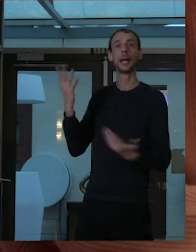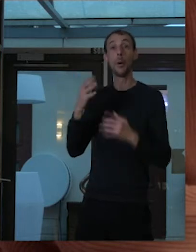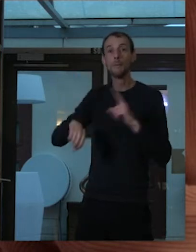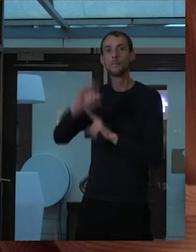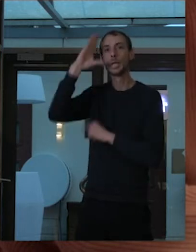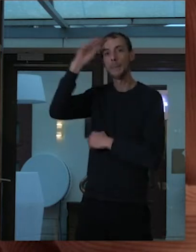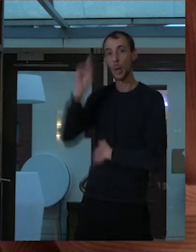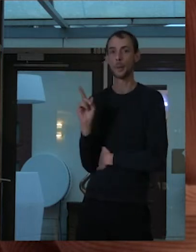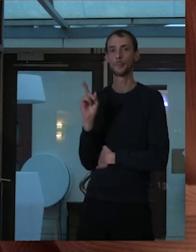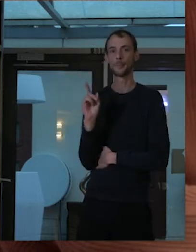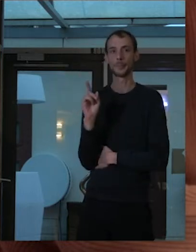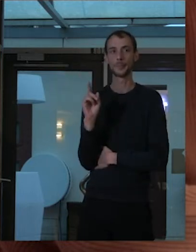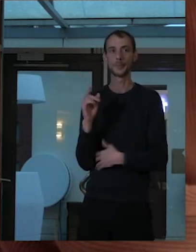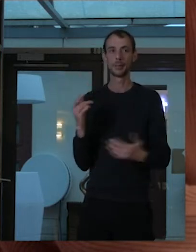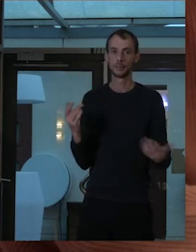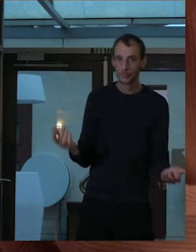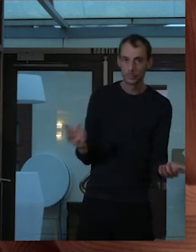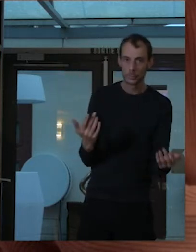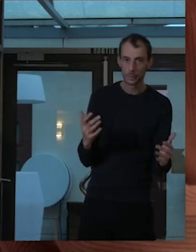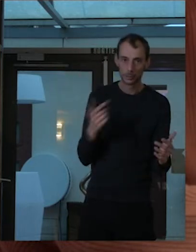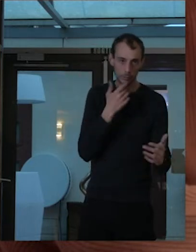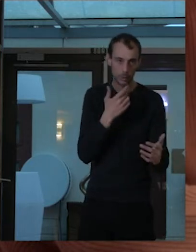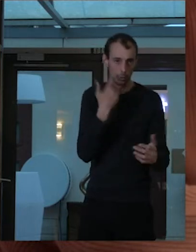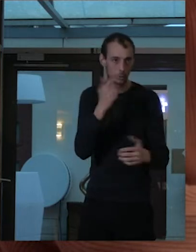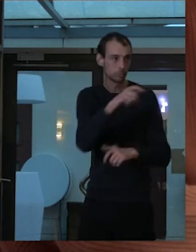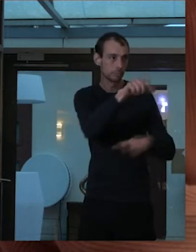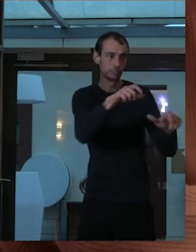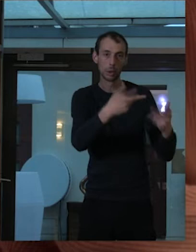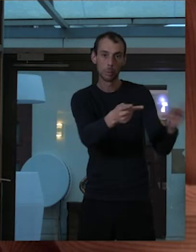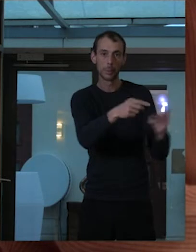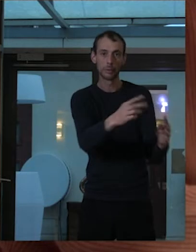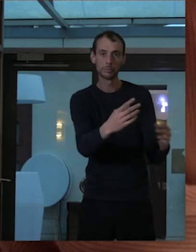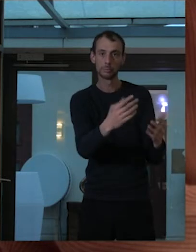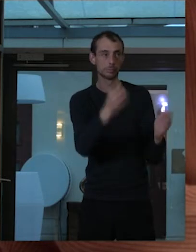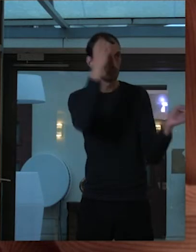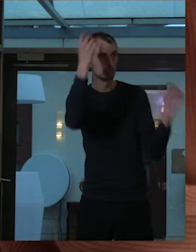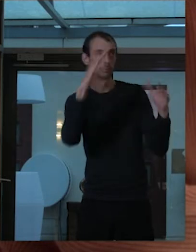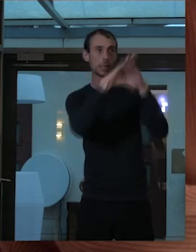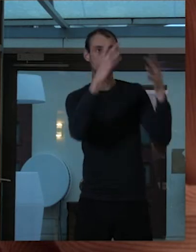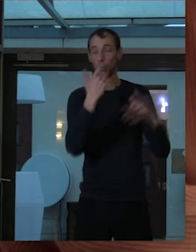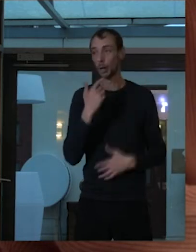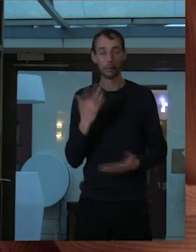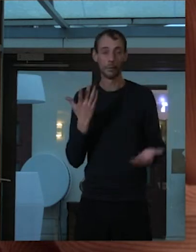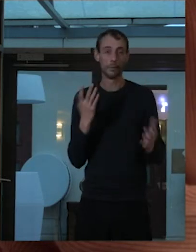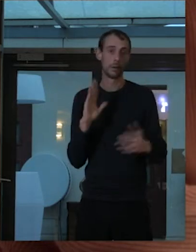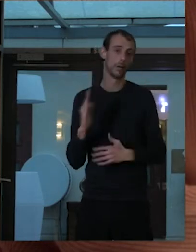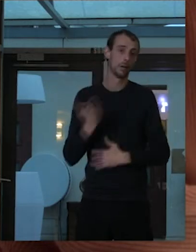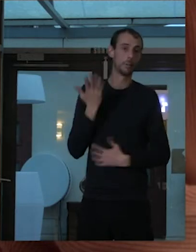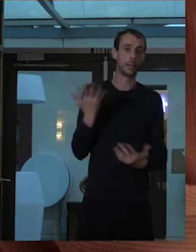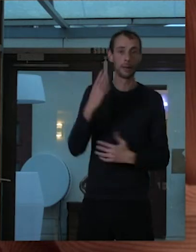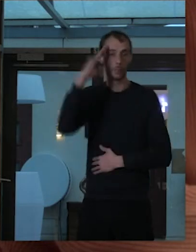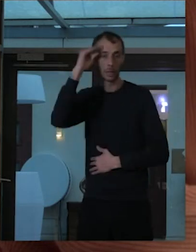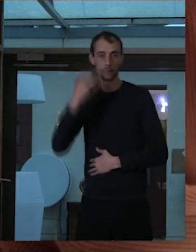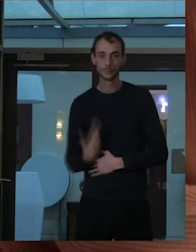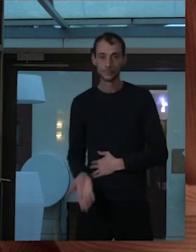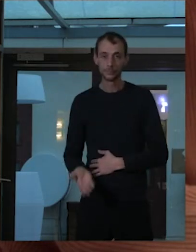déjà, rien que par rapport à ça, les gens nous associent plus ou moins au football amateur. On n'a pas de convention collective, à l'inverse des garçons, ce qui fait qu'on n'a